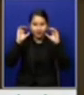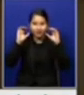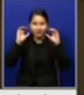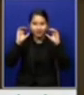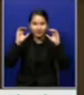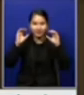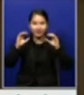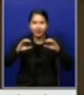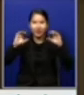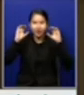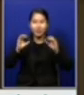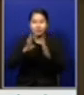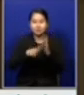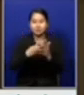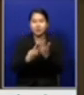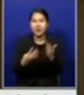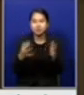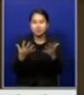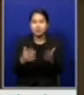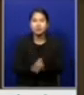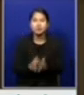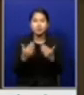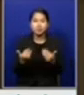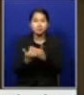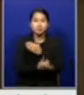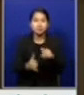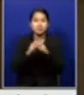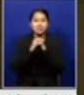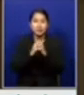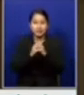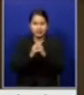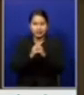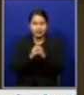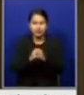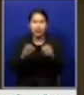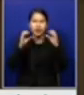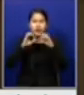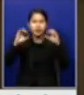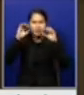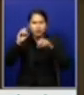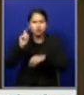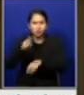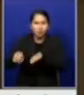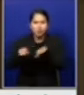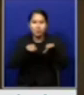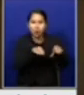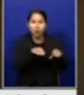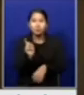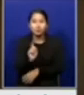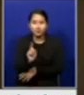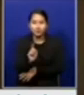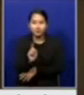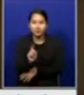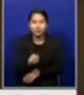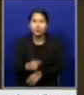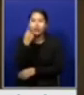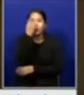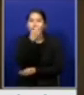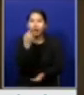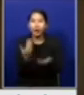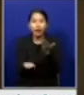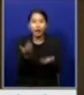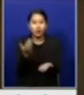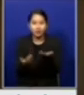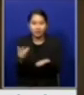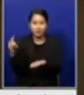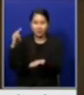จีนรัฐบาลควรจะเตรียมการว่าบุคคลใดก็ตามที่เข้าประเทศควรจะเก็บตัวตั้งแต่ตอนนั้